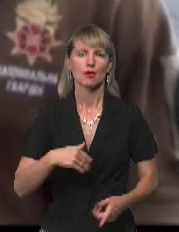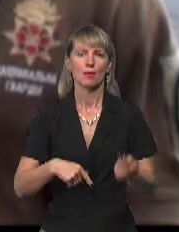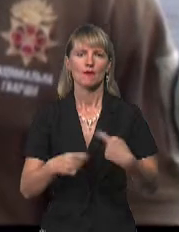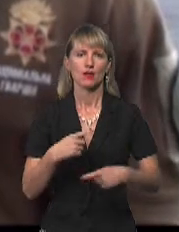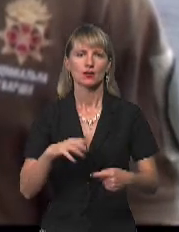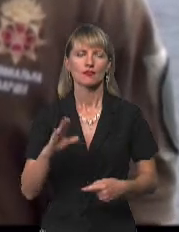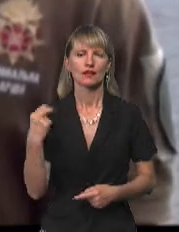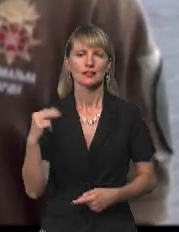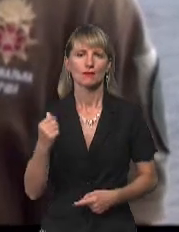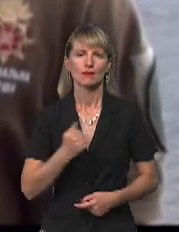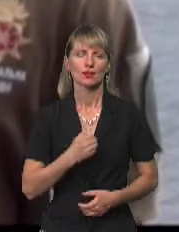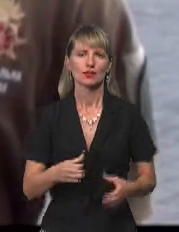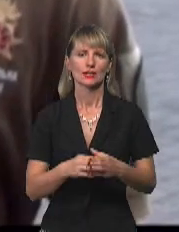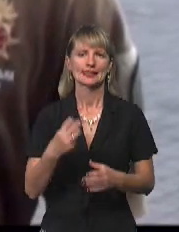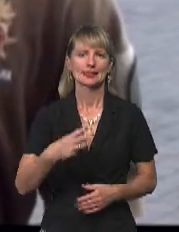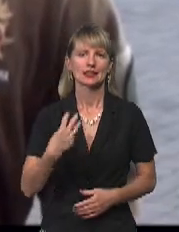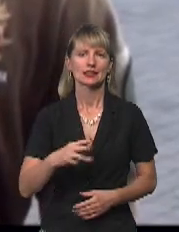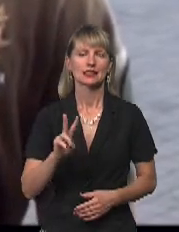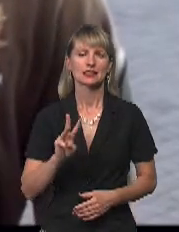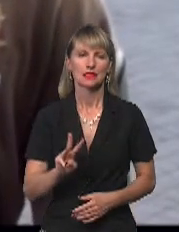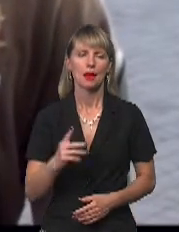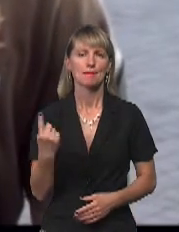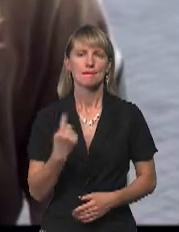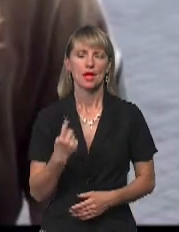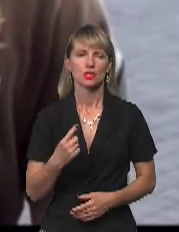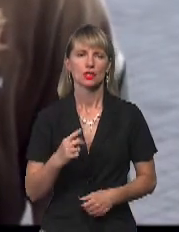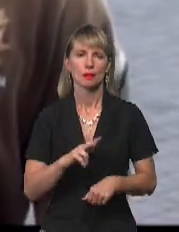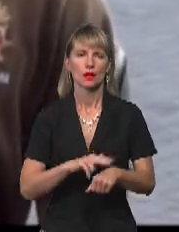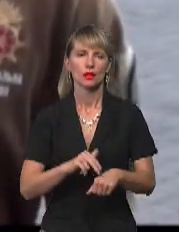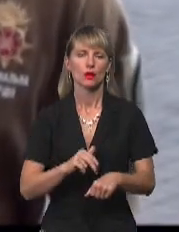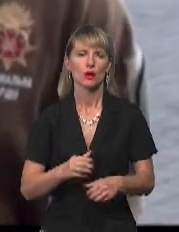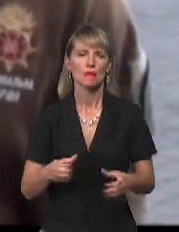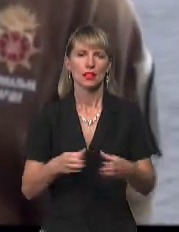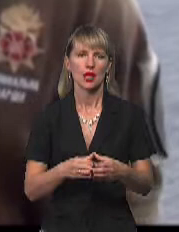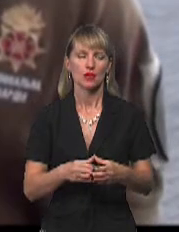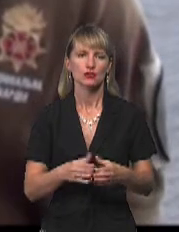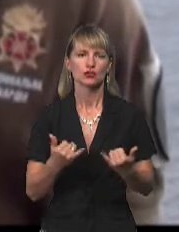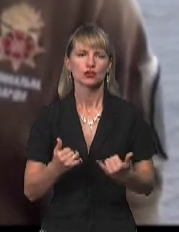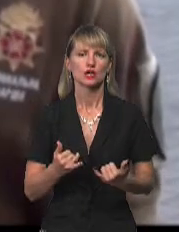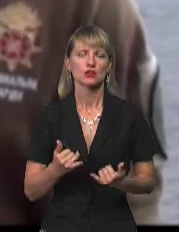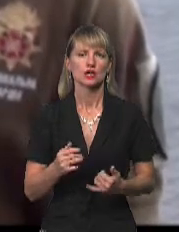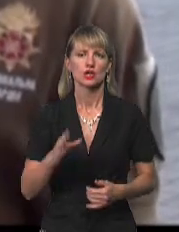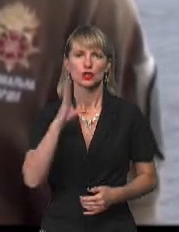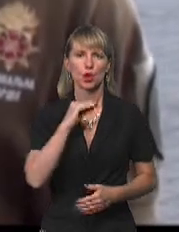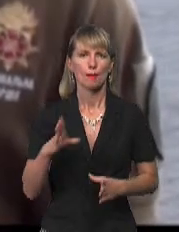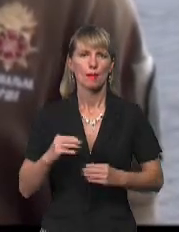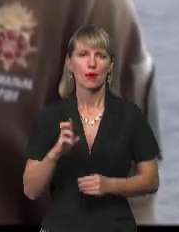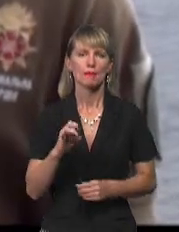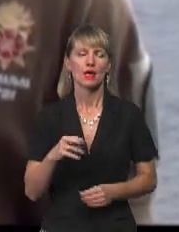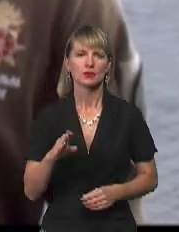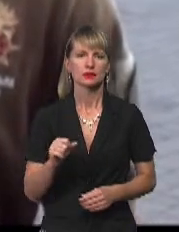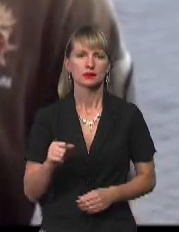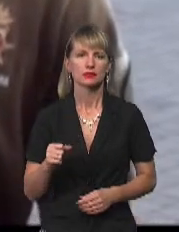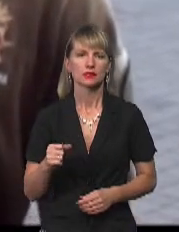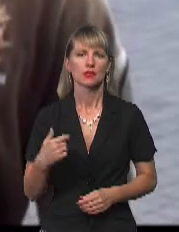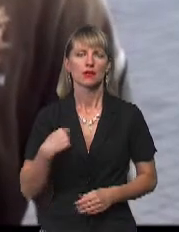в Запоріжжя, військову частину 3033, у перший патрульний батальйон. Зараз в мене службова собака Берта. Я вже